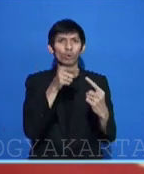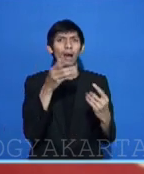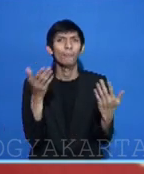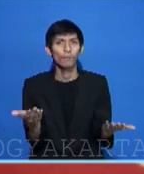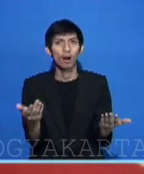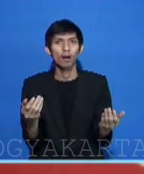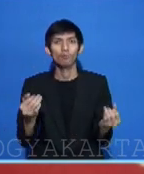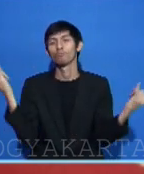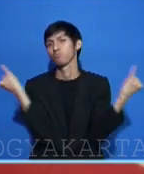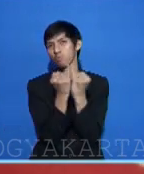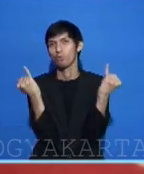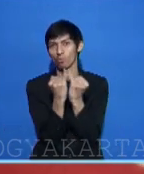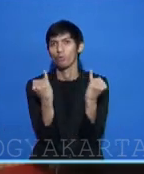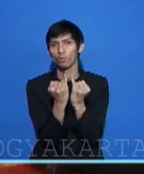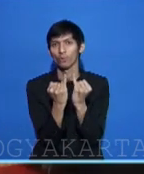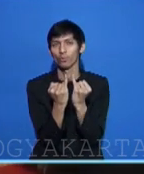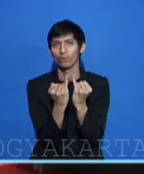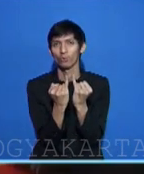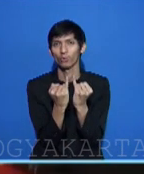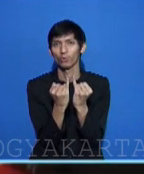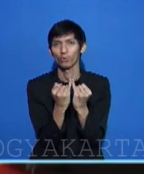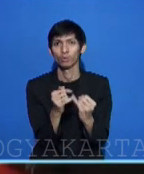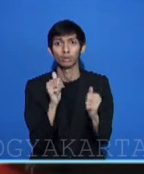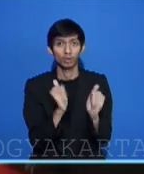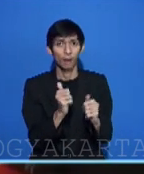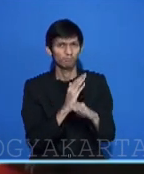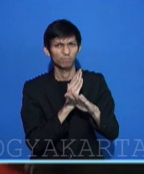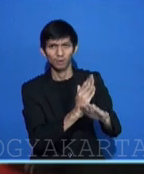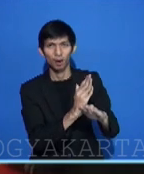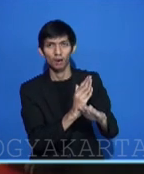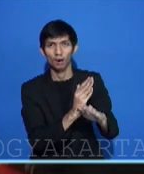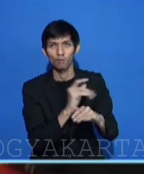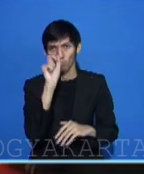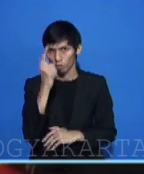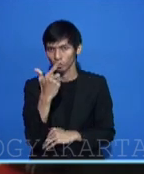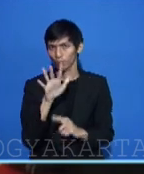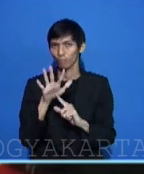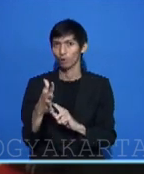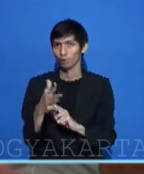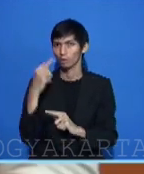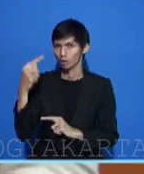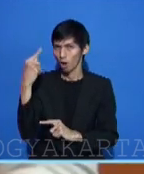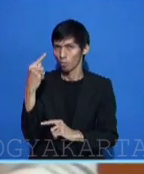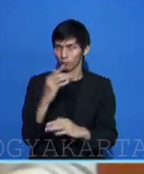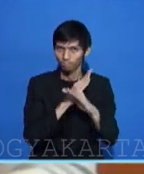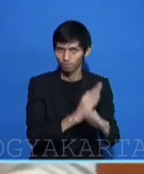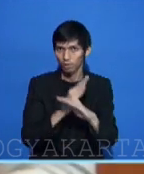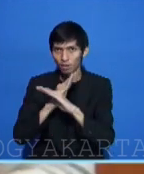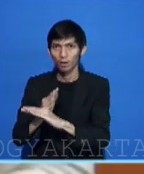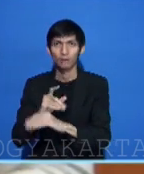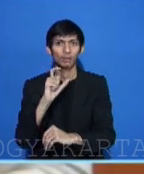Untuk mencegah aksi tindak kejahatan di jalanan, jajaran Polres Bantul terus berupaya melakukan pencegahan, salah satunya dengan